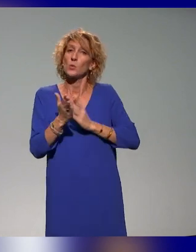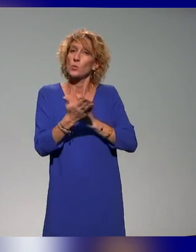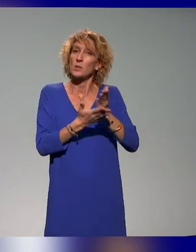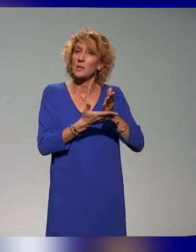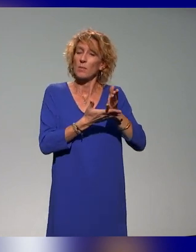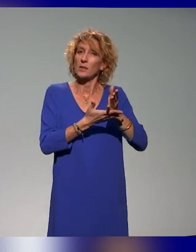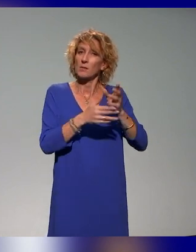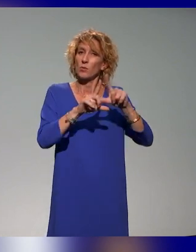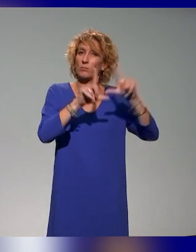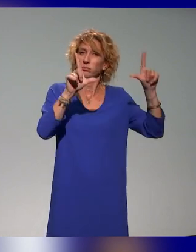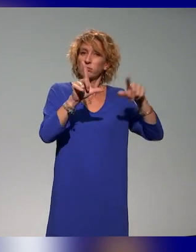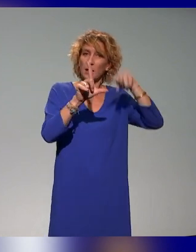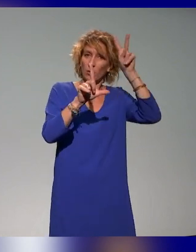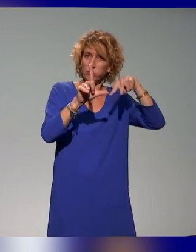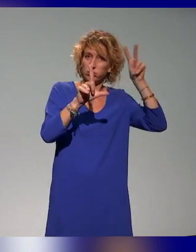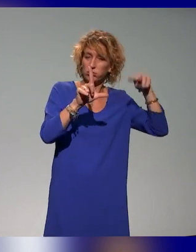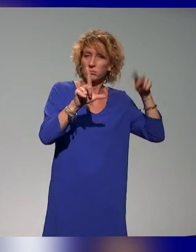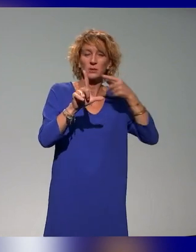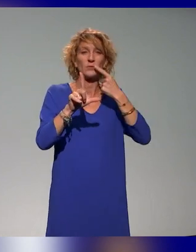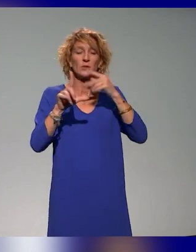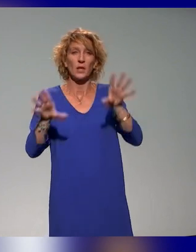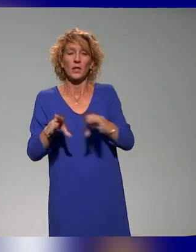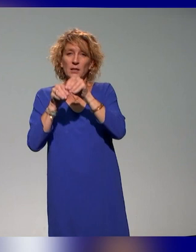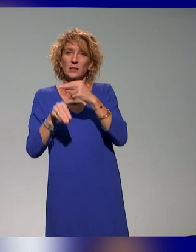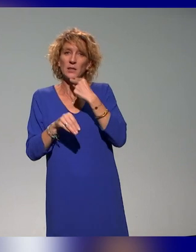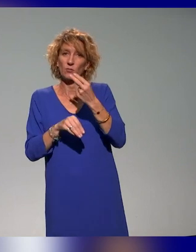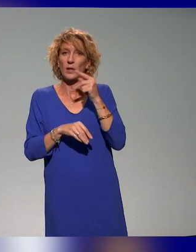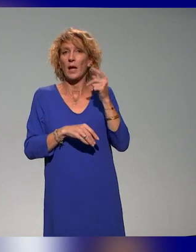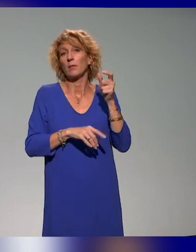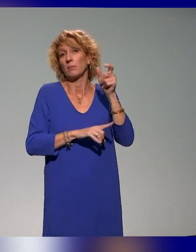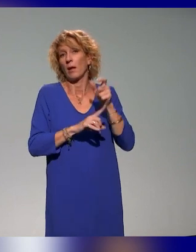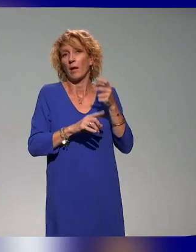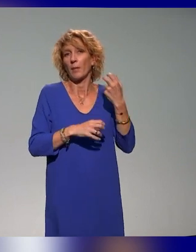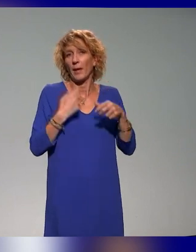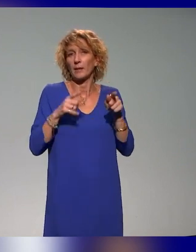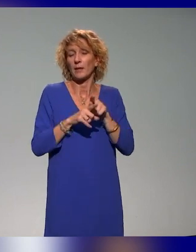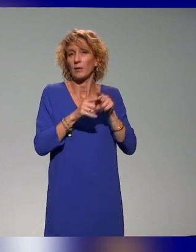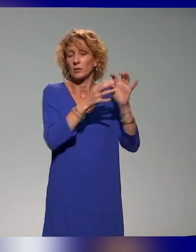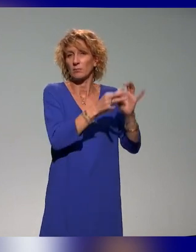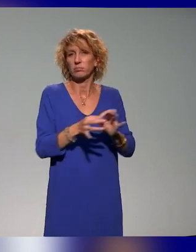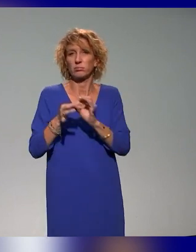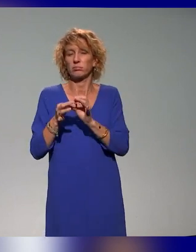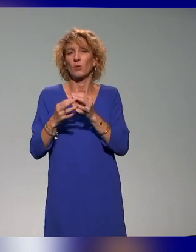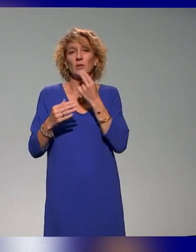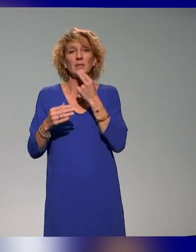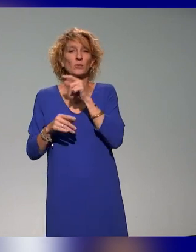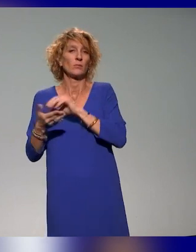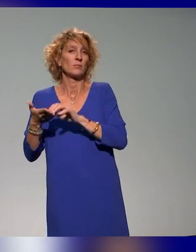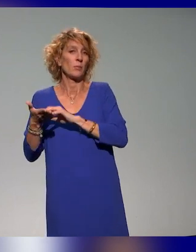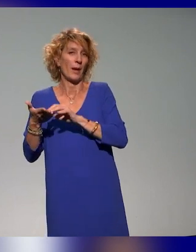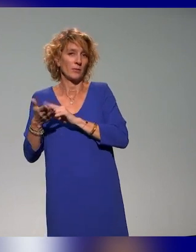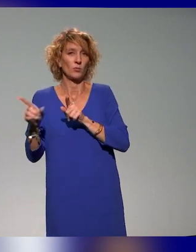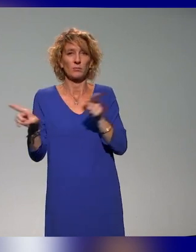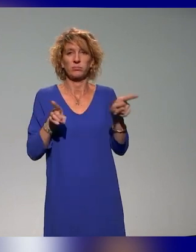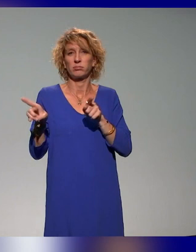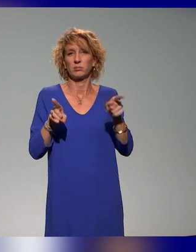écran. Donc en plus de la synthèse vocale, Pierre travaillait évidemment avec une plage braille. Donc, voilà, la